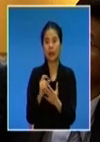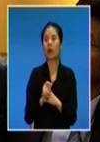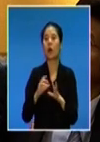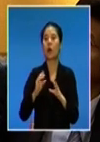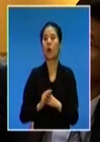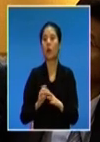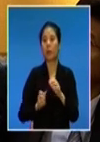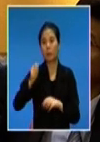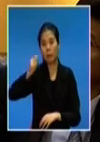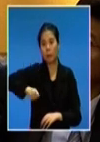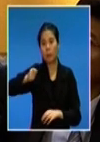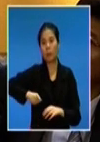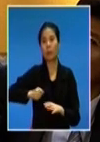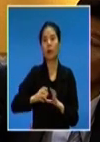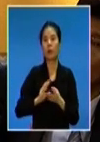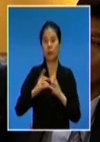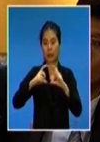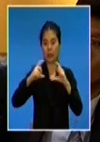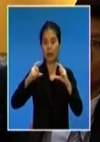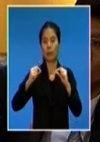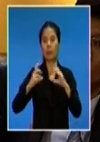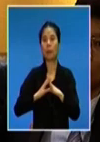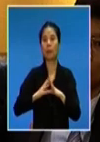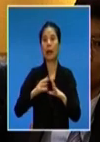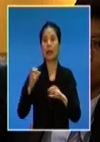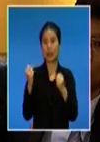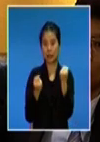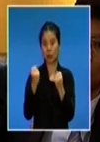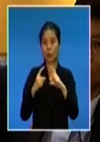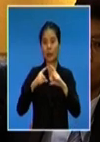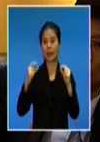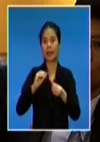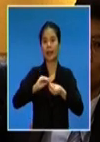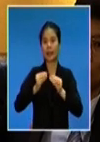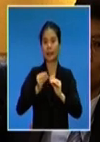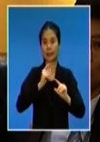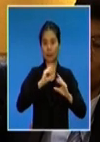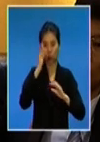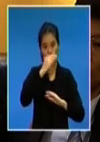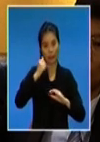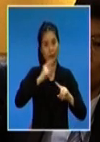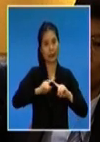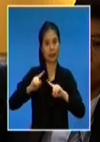พูดถึงเรื่องตรวจจับเรื่องเครื่องความเร็วมีการซื้อเข้ามาเนี่ยงบประมาณไม่พอเพราะฉะนั้นพอปี